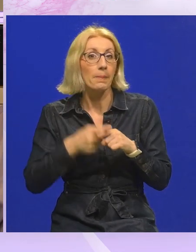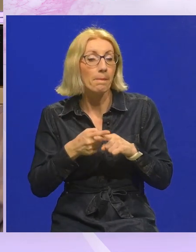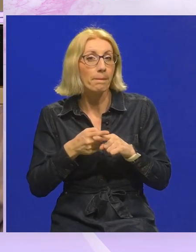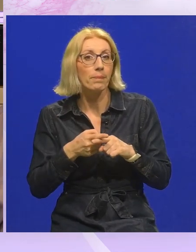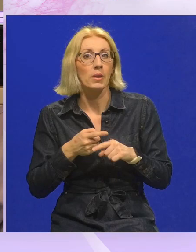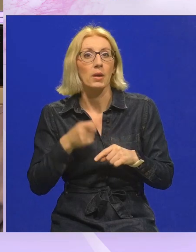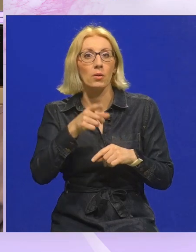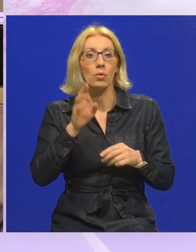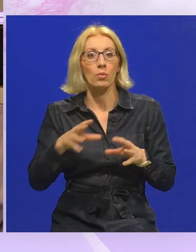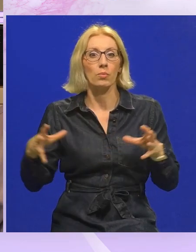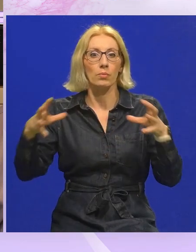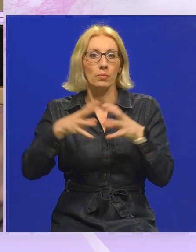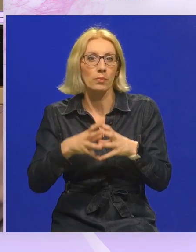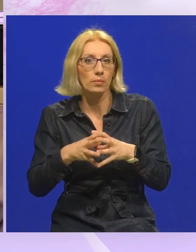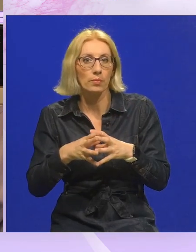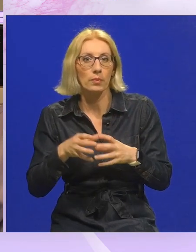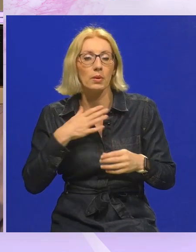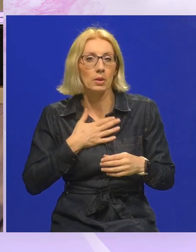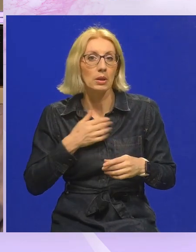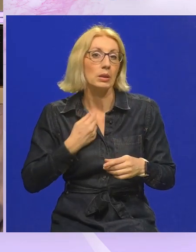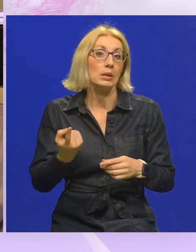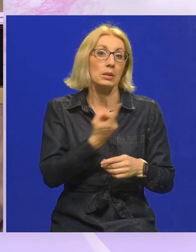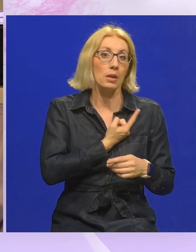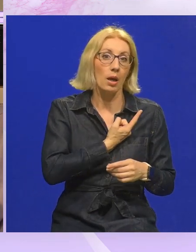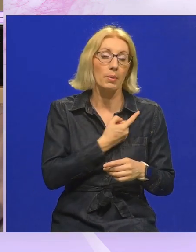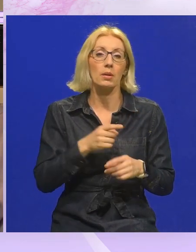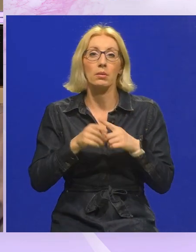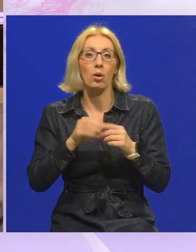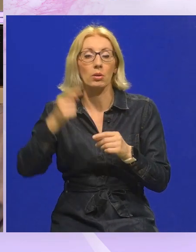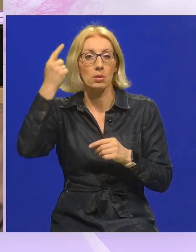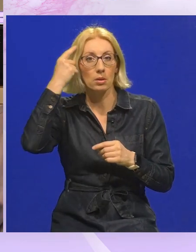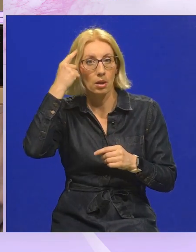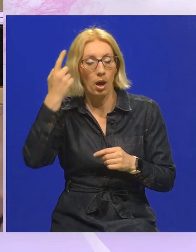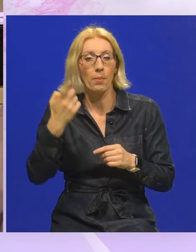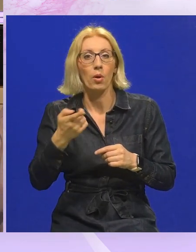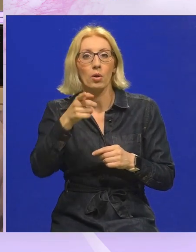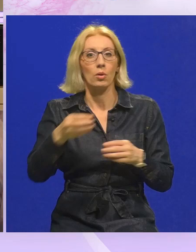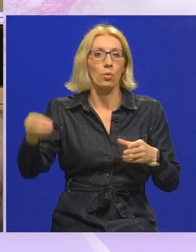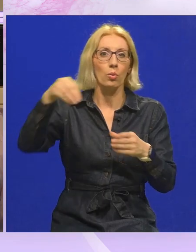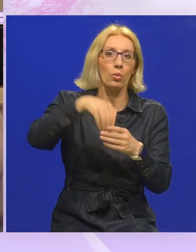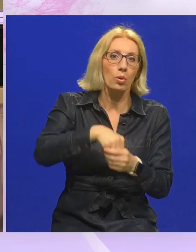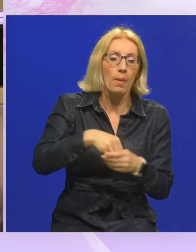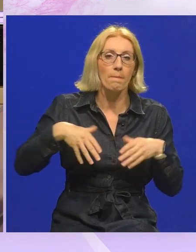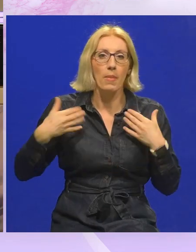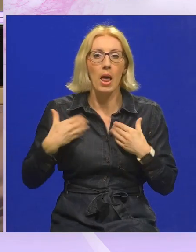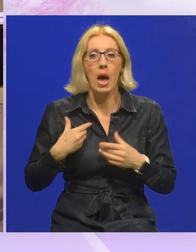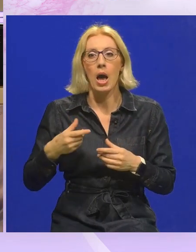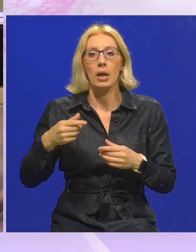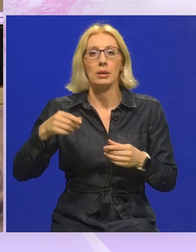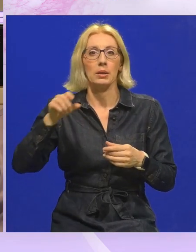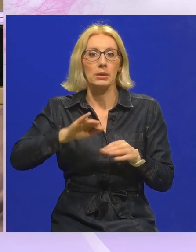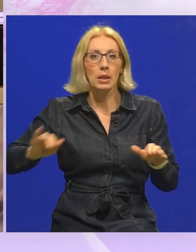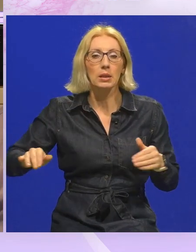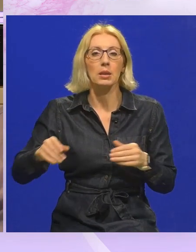istraživanju u stvari su u skladu s onim što i sami teorijski znamo, dakle i o uključenosti djece i mladih s teškoćama u razvoju